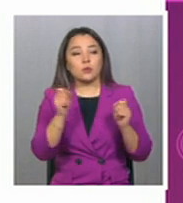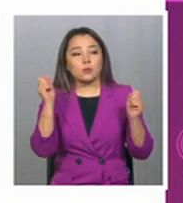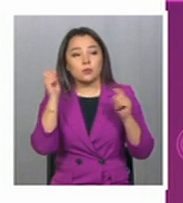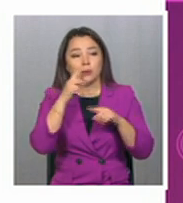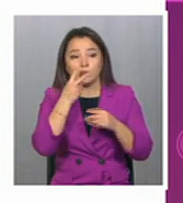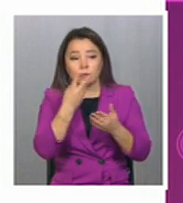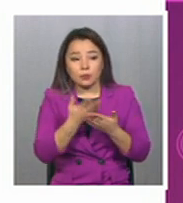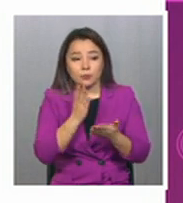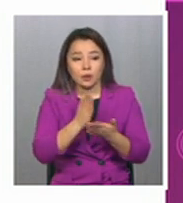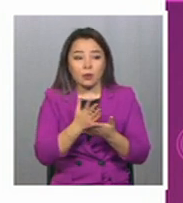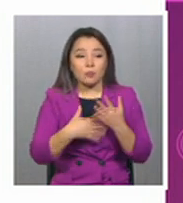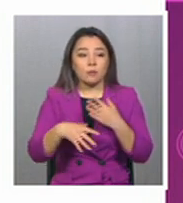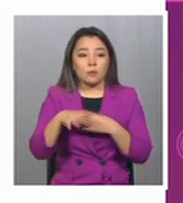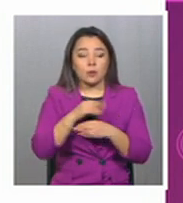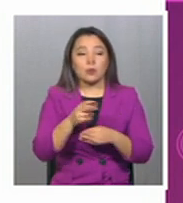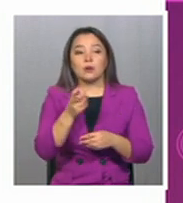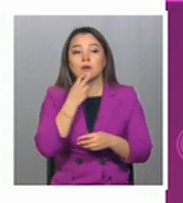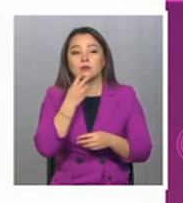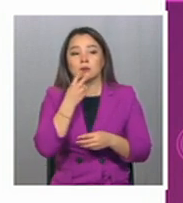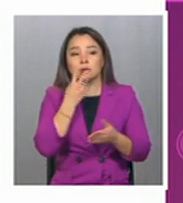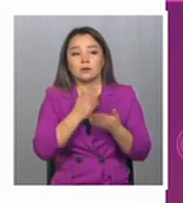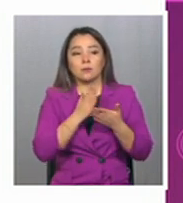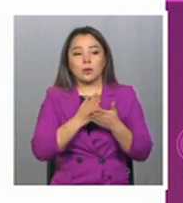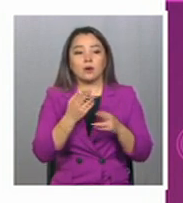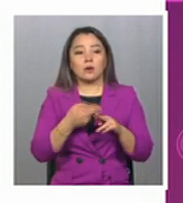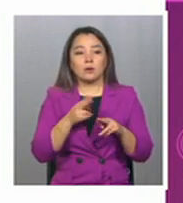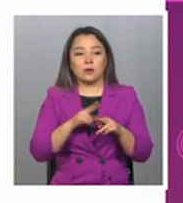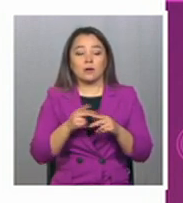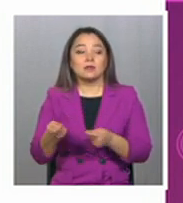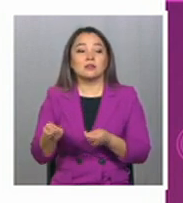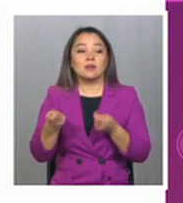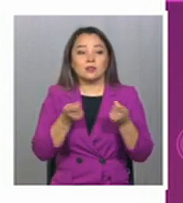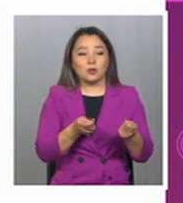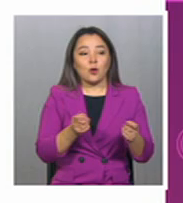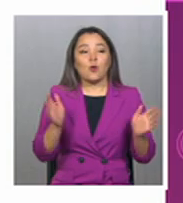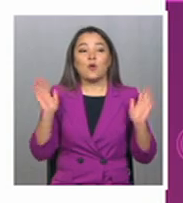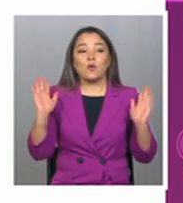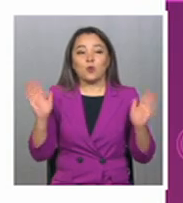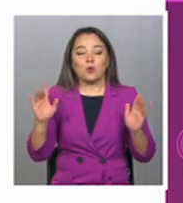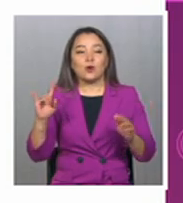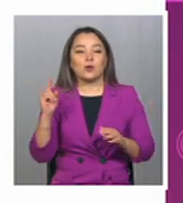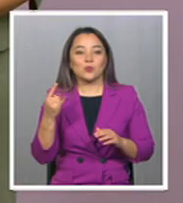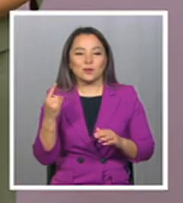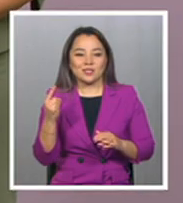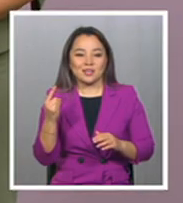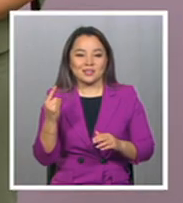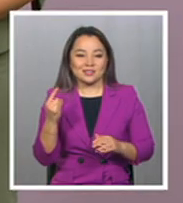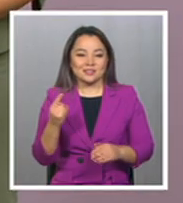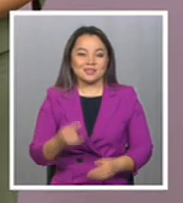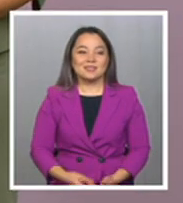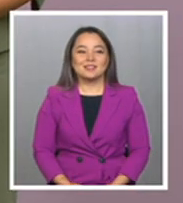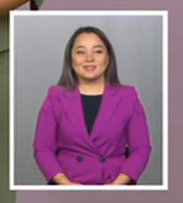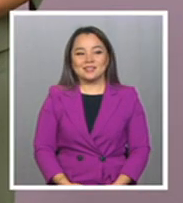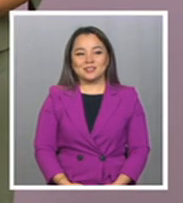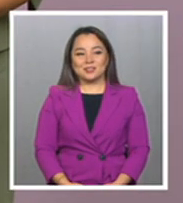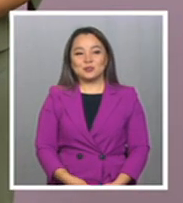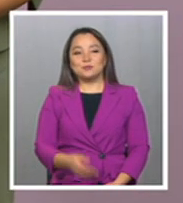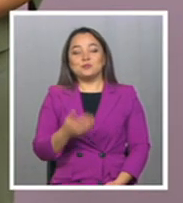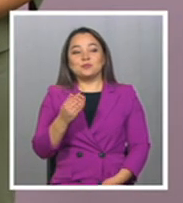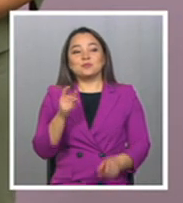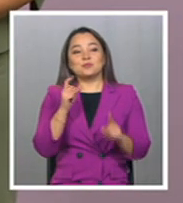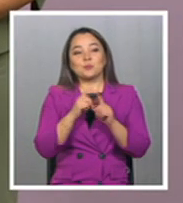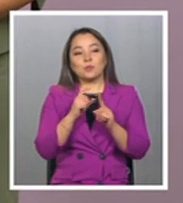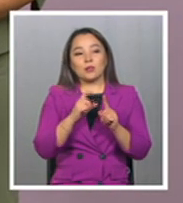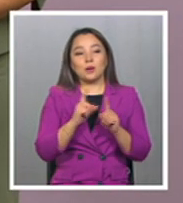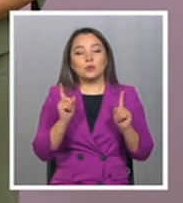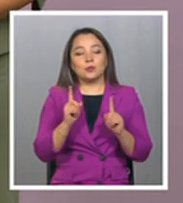көргенде, бәрі де күлді. Оның алып шыққаны үлкен қуыршақ екен. Балалар, мәтінде не